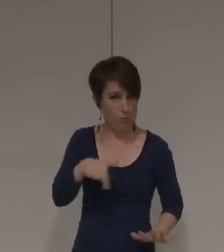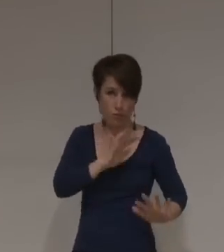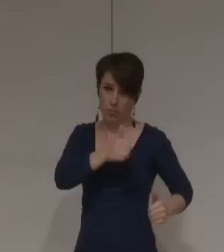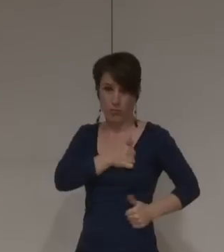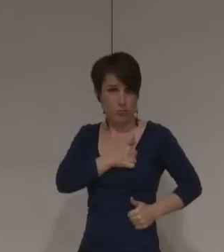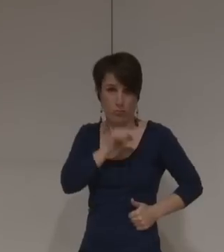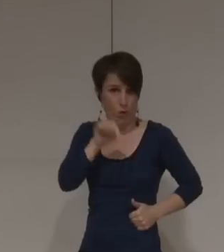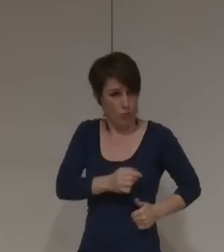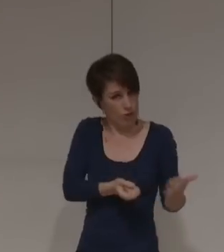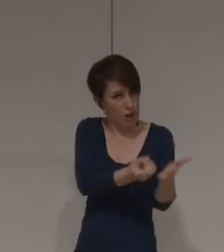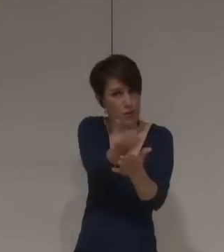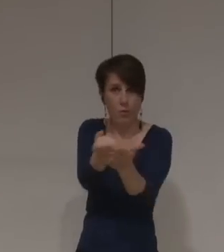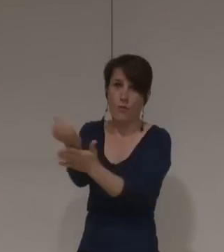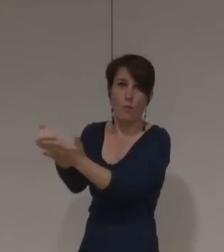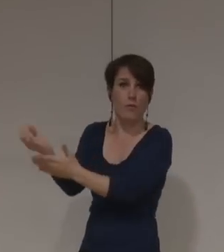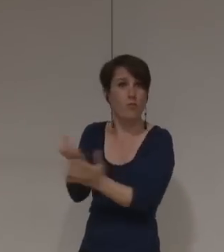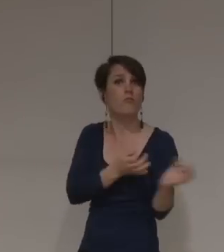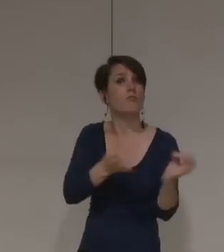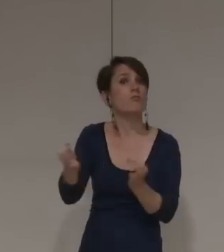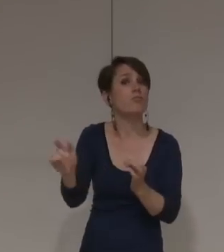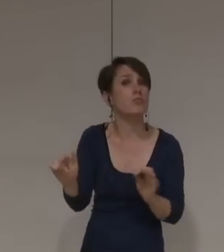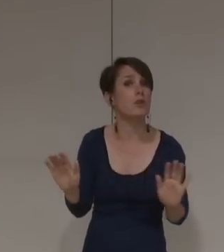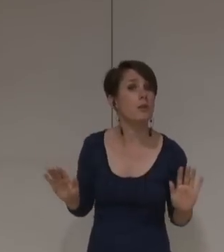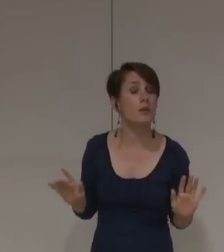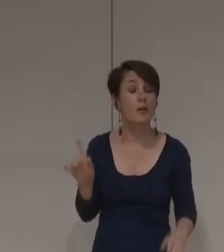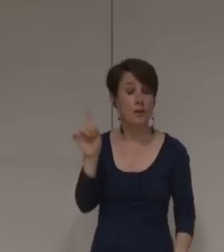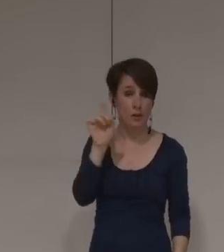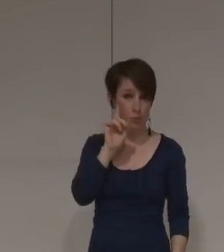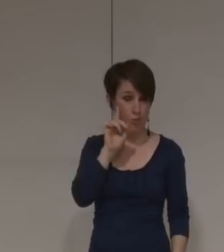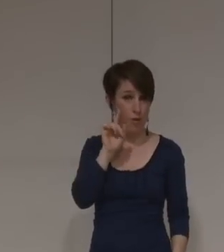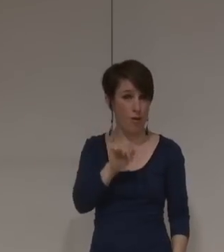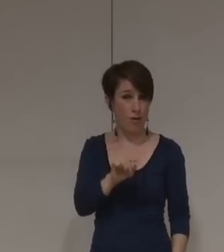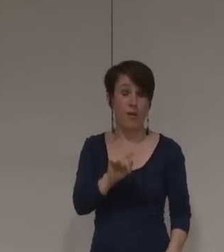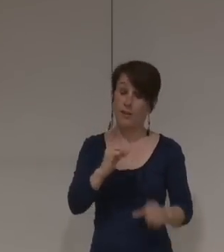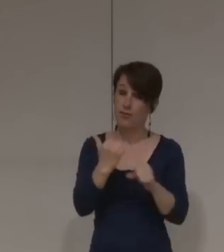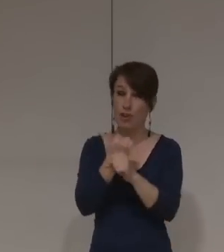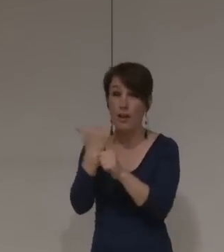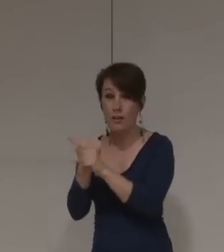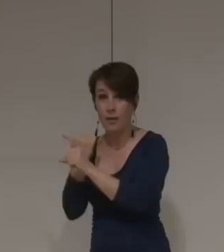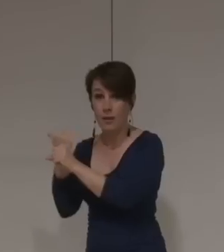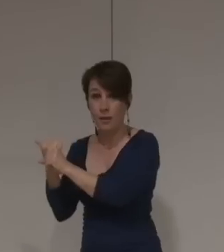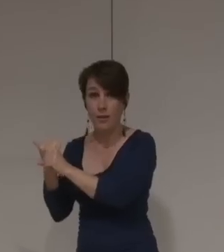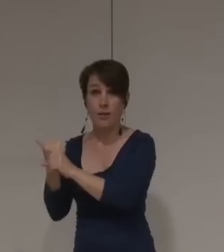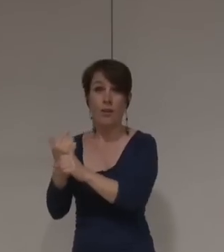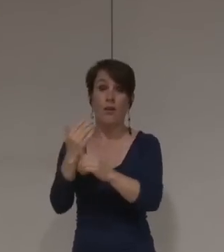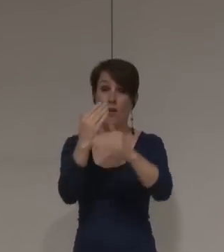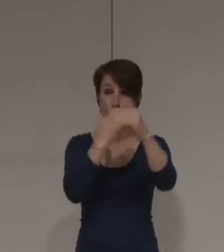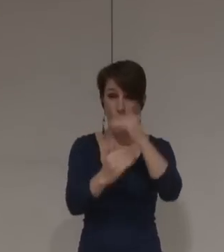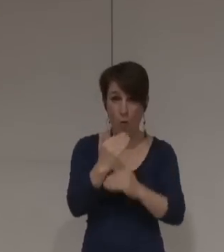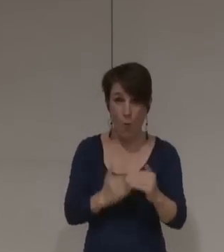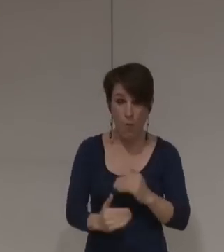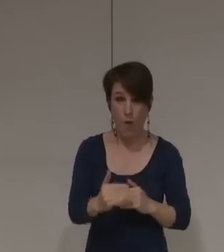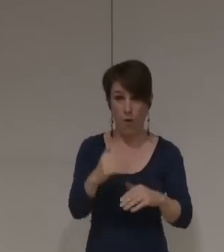des habitants car ce plan va mobiliser chaque année près de de